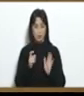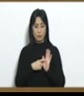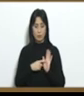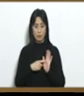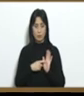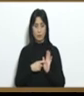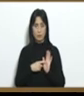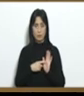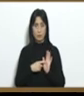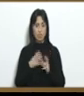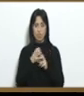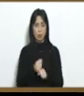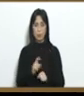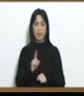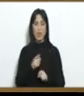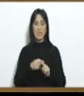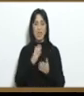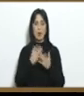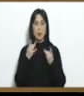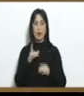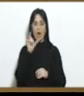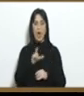არ არის არაფრის შეზღუდვა ეს არის უბრალოდ